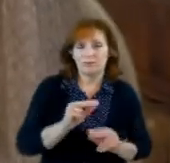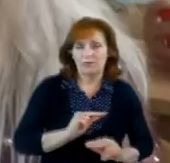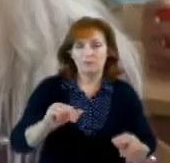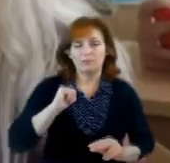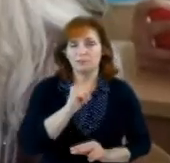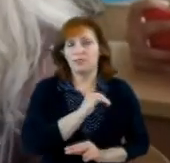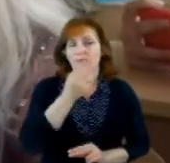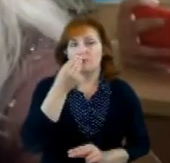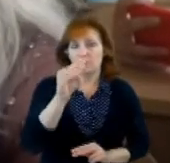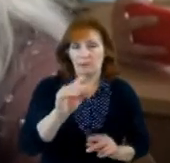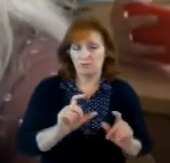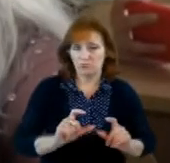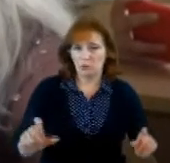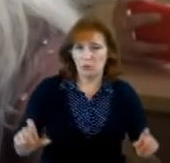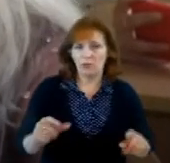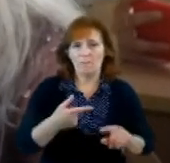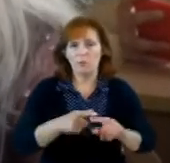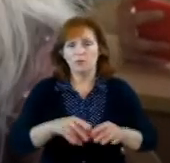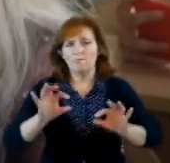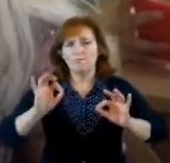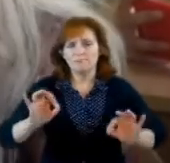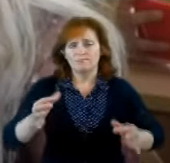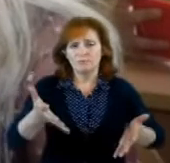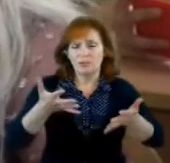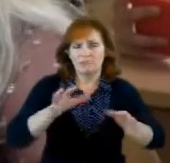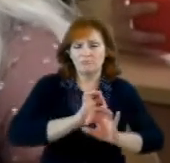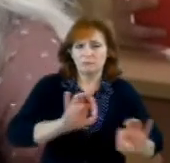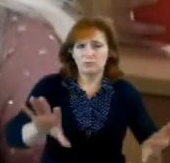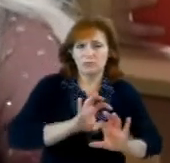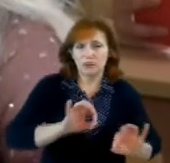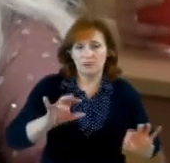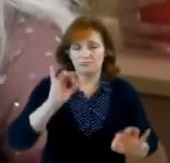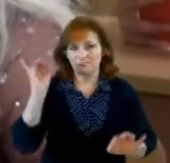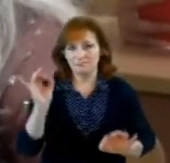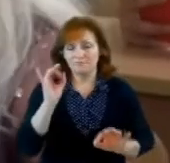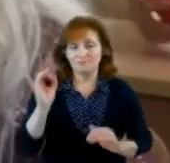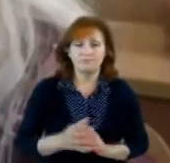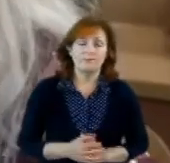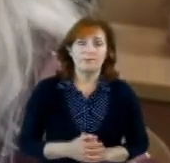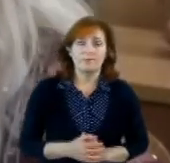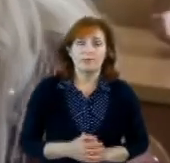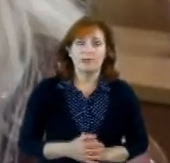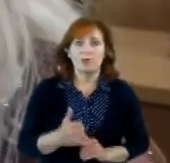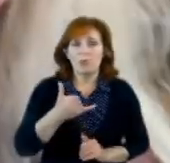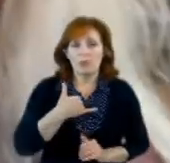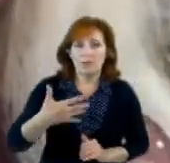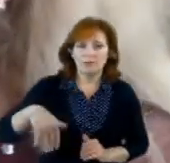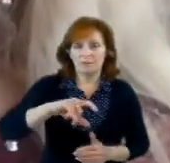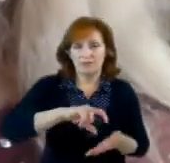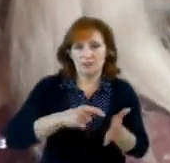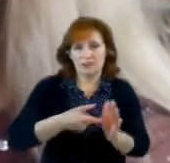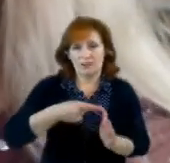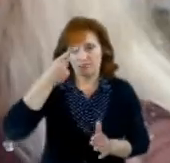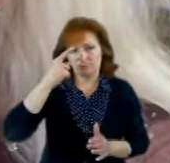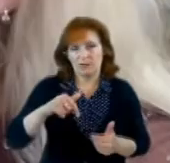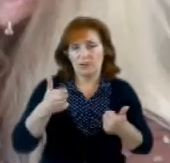вважаю. Вона дуже внятно розказує матеріал, і у нас… Весь клас знає історію. Моя любима